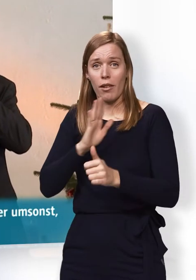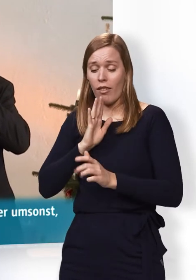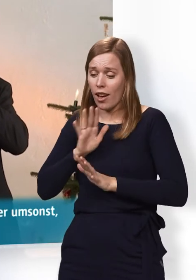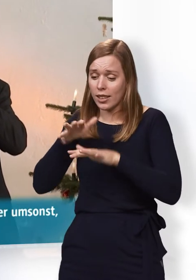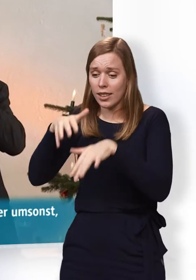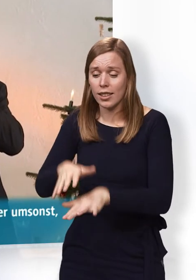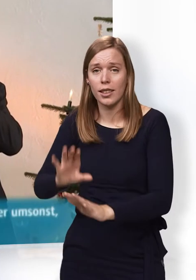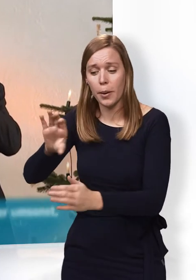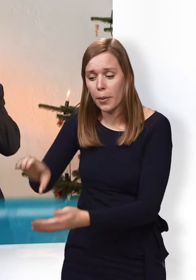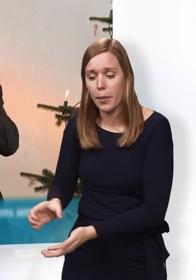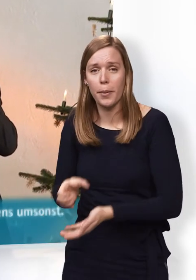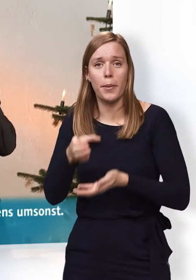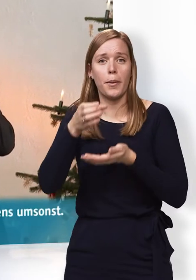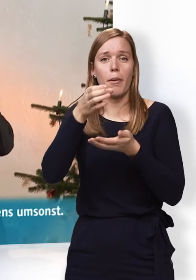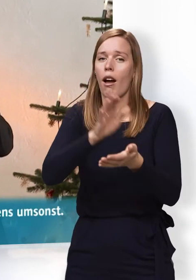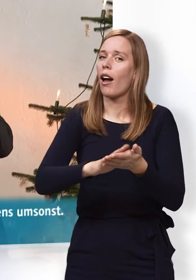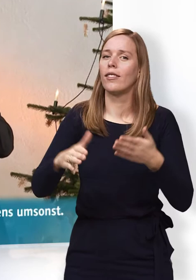das Wasser umsonst.